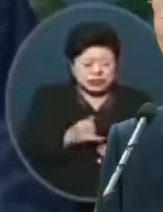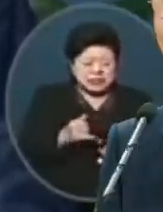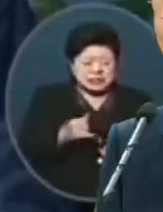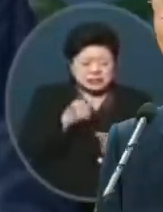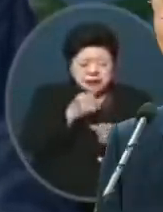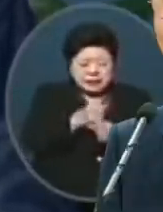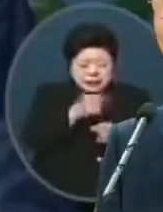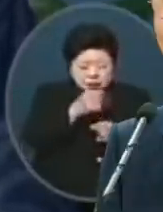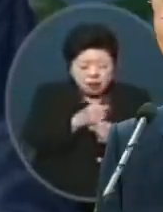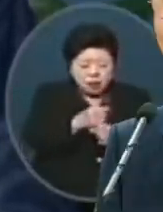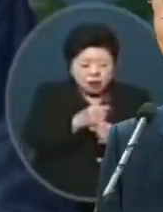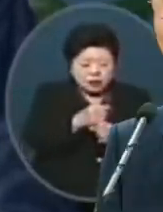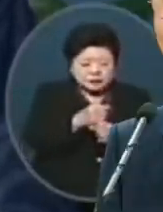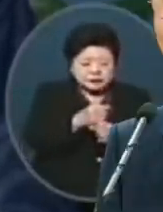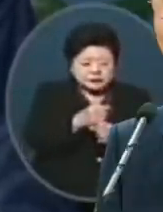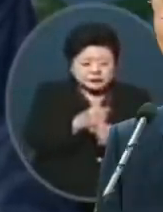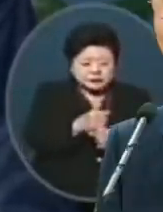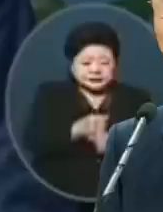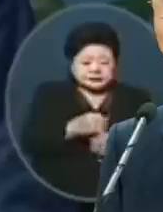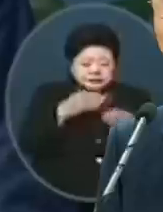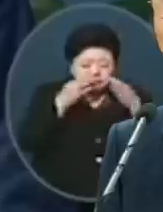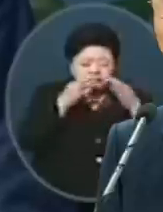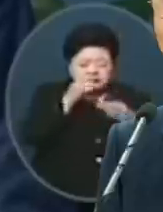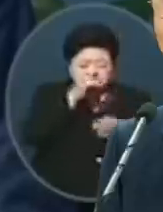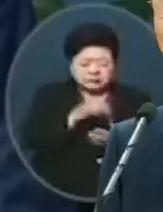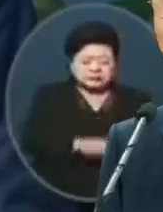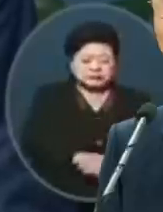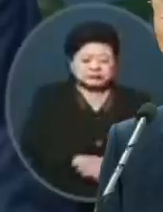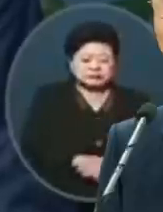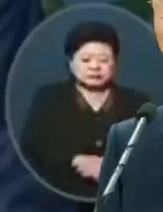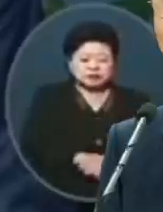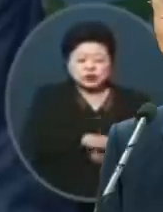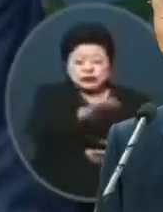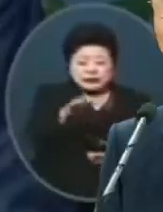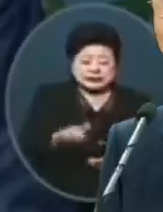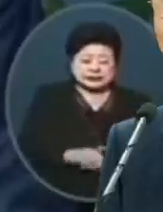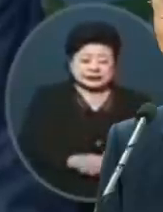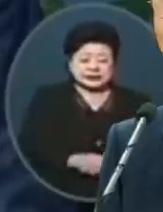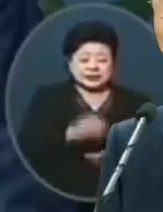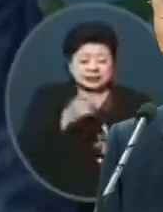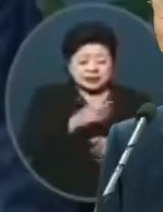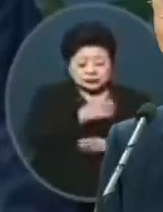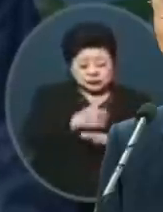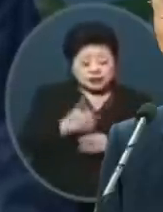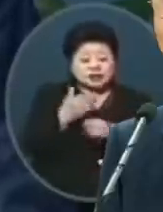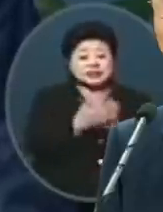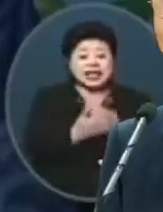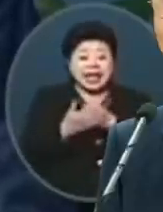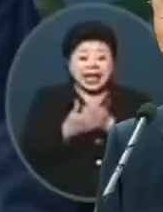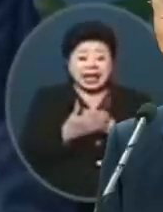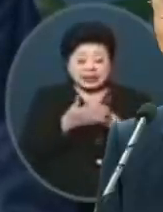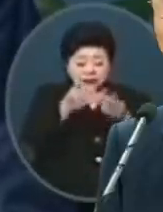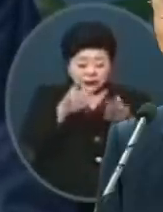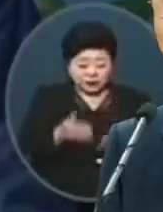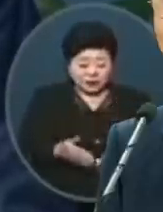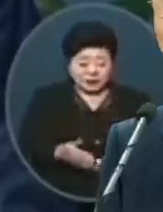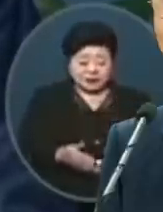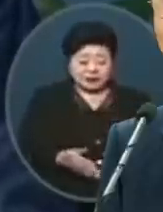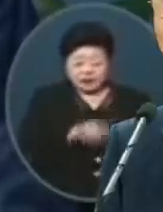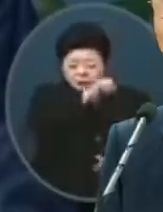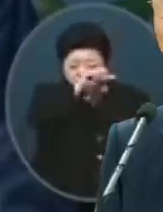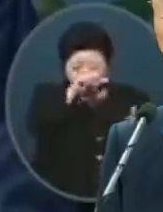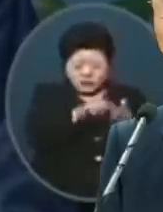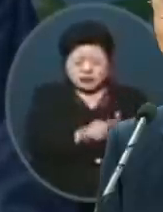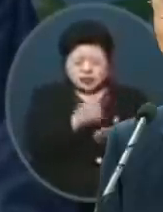만들려고 애를 쓰고 있는 것입니다. 우리는 예수 그리스도의 은혜로 일평생의